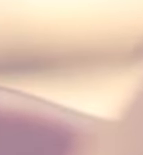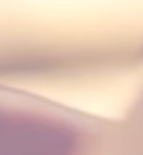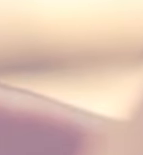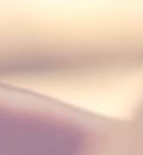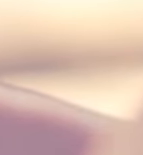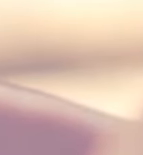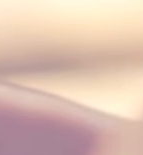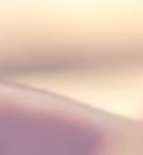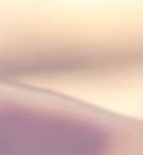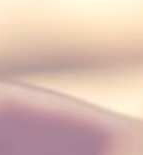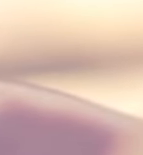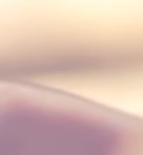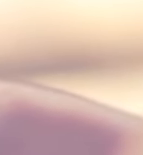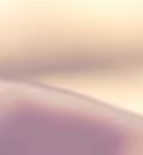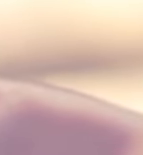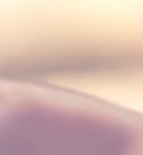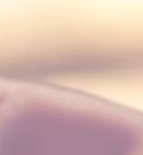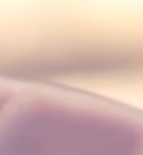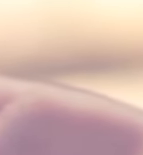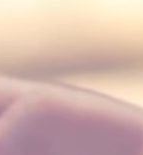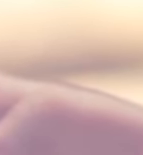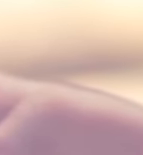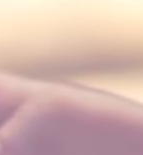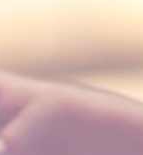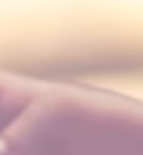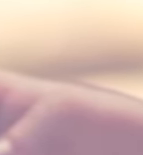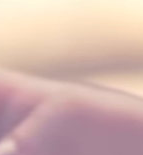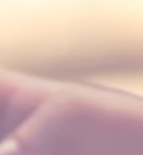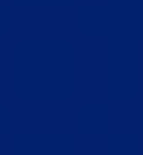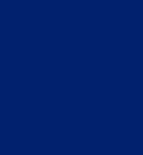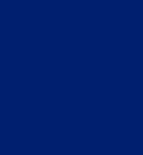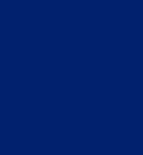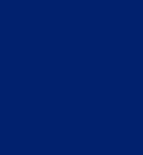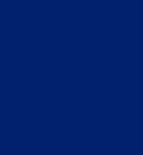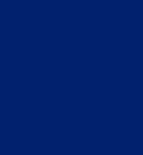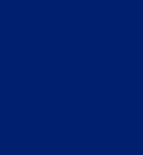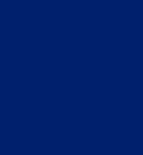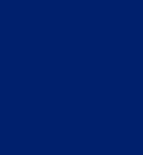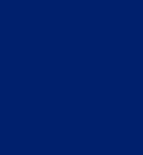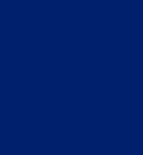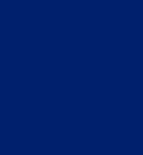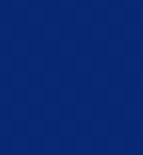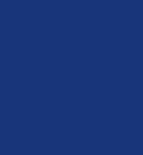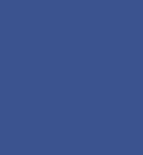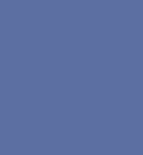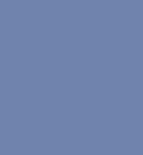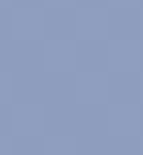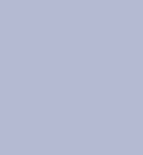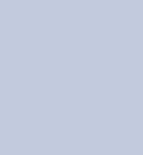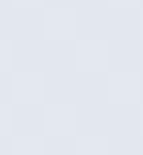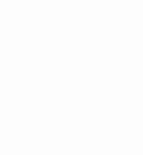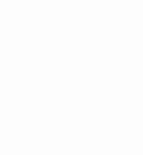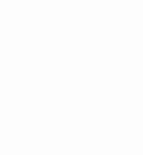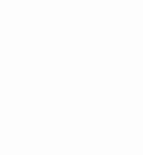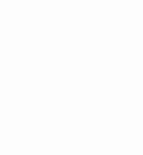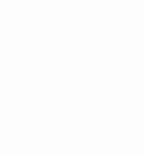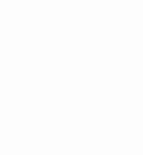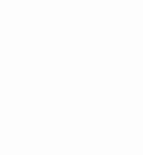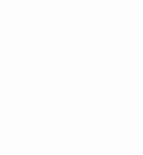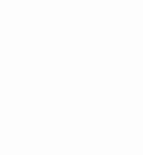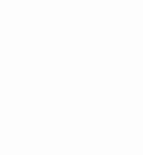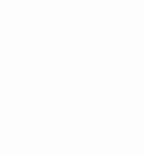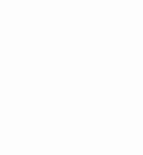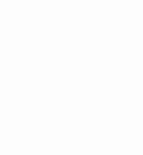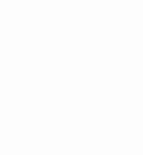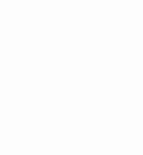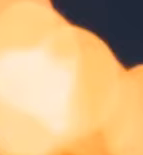Pay your TV license via Eswatini Mobile Imali. Any TV device retailer can purchase a license to